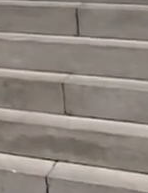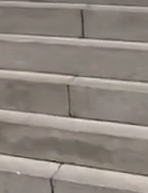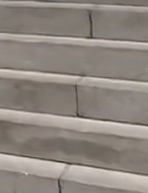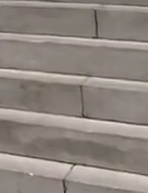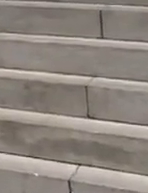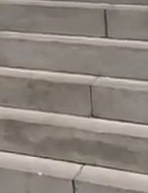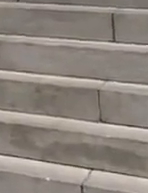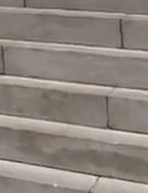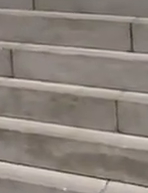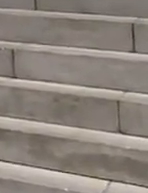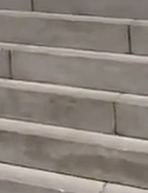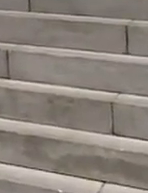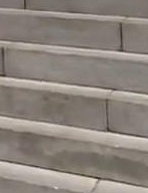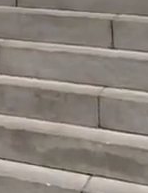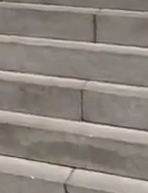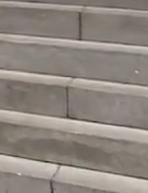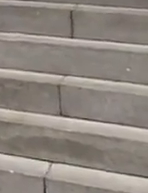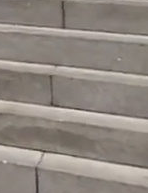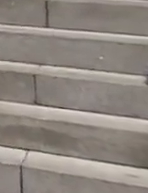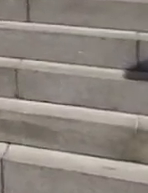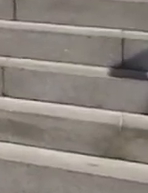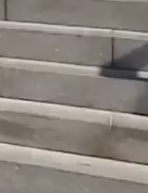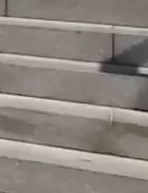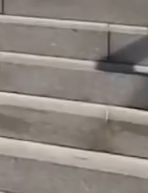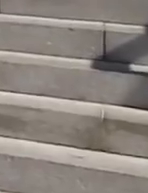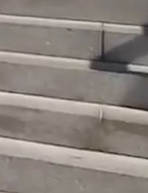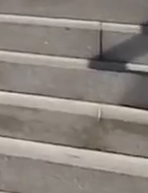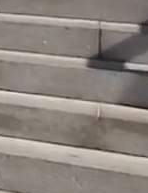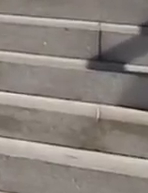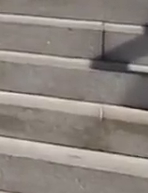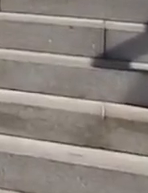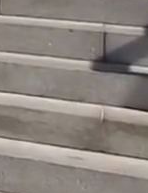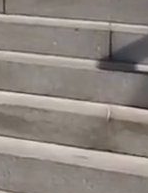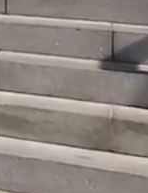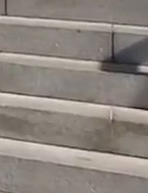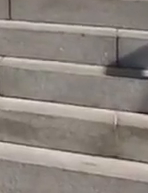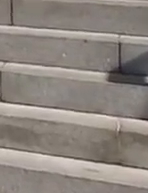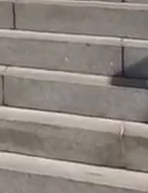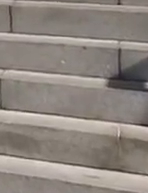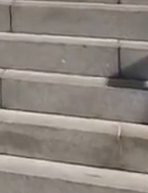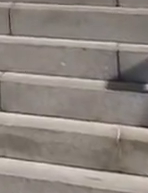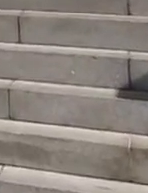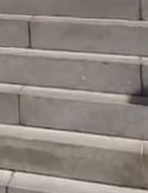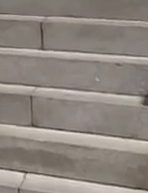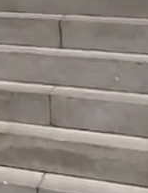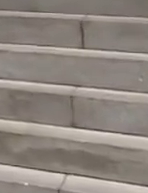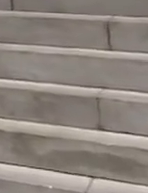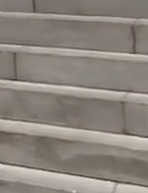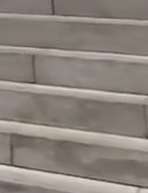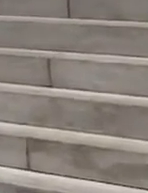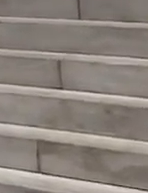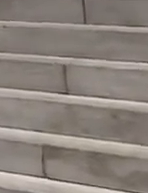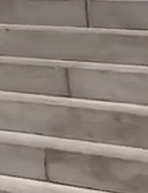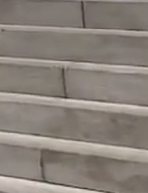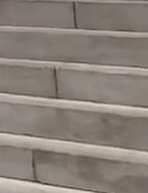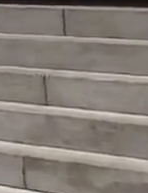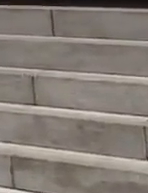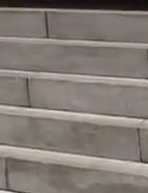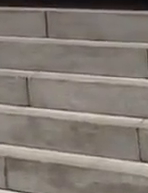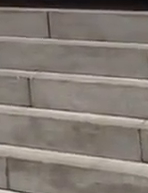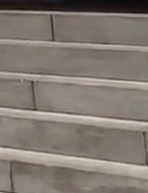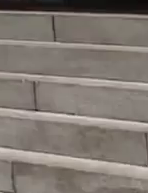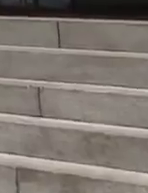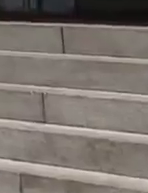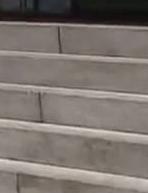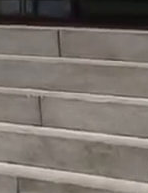증거인멸시킨 거 맞고 내가 같이 증거인멸을 줬다라고 말하며 선처를 구원까지 했습니다. 사실상 조국 전